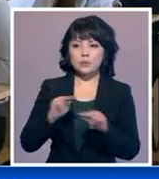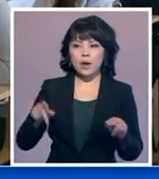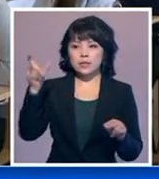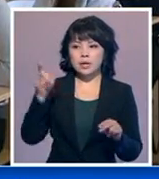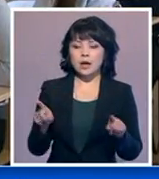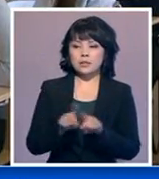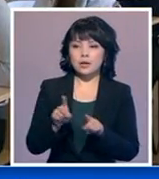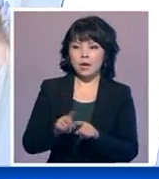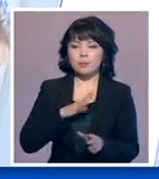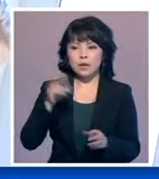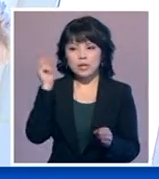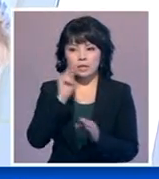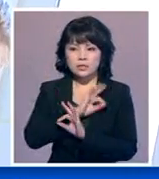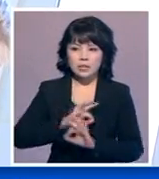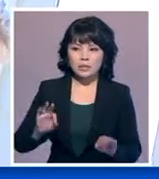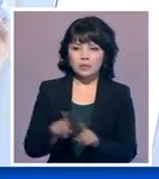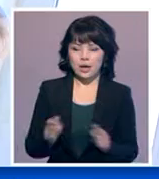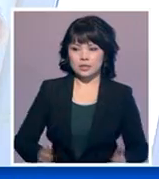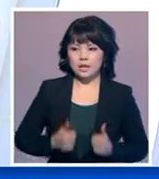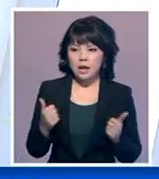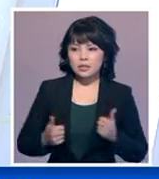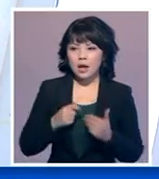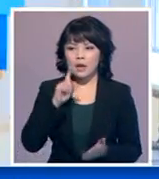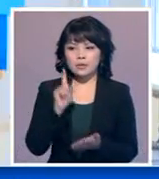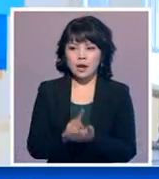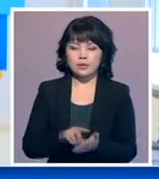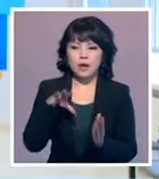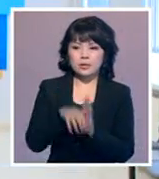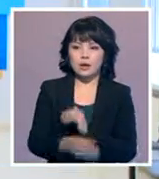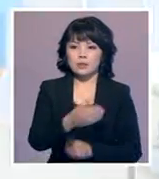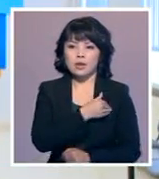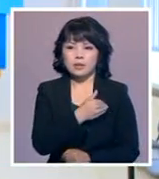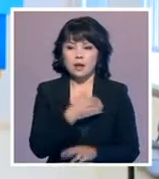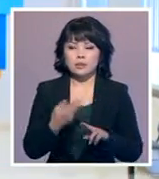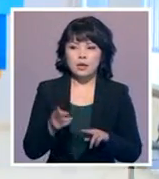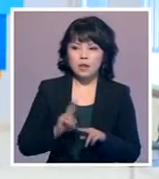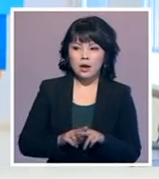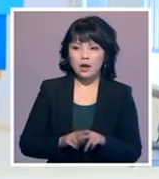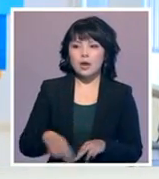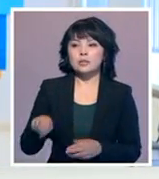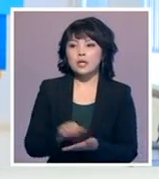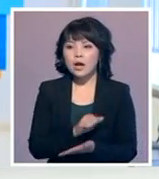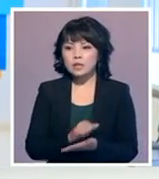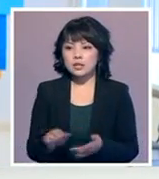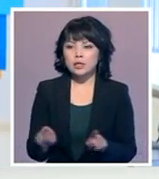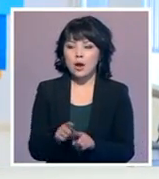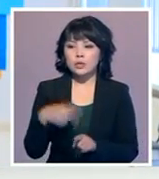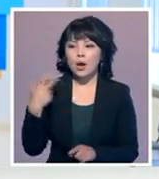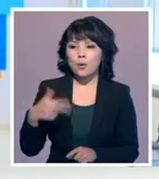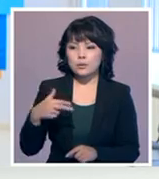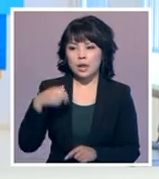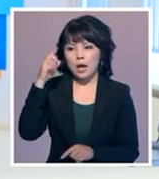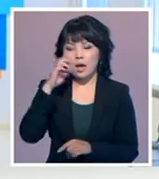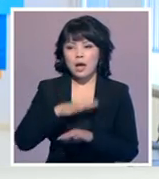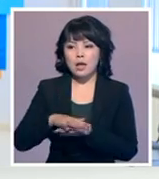зияткерлік әлеуетін арттыруға бар ынта күш жігерімізді саламыз дейді. Доктрина еліміздің 30 әлемдегі 30